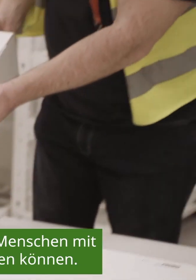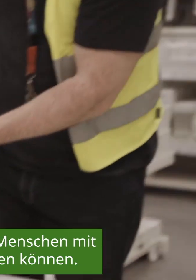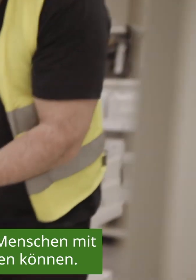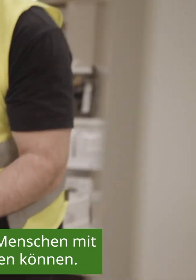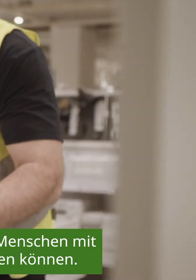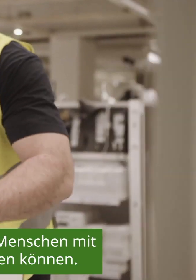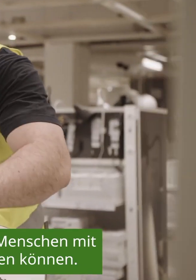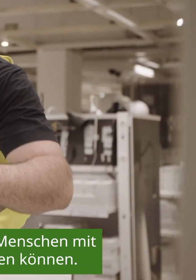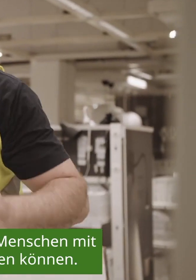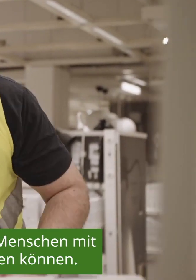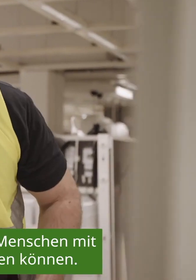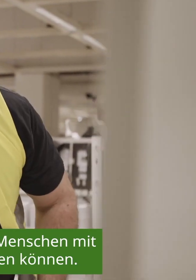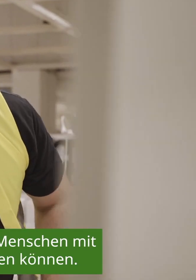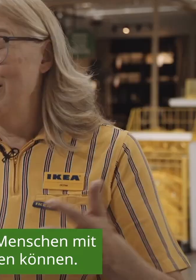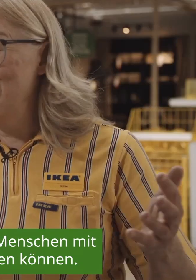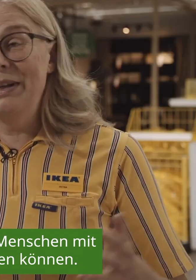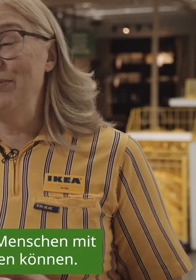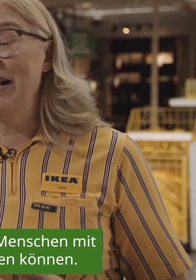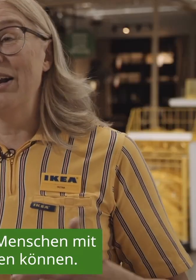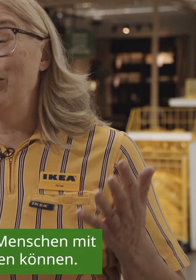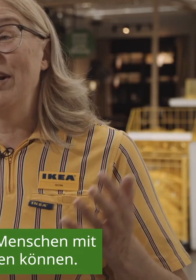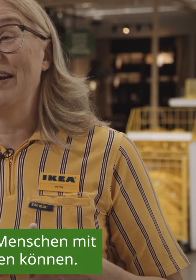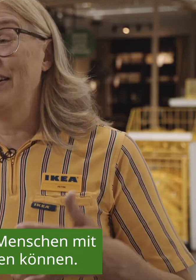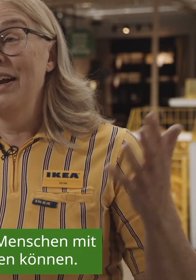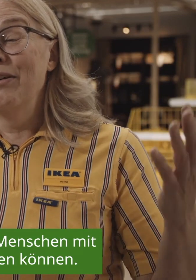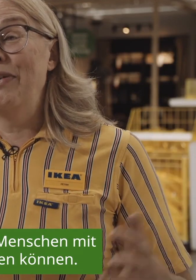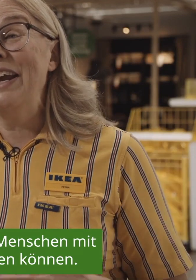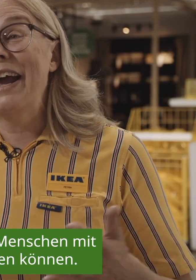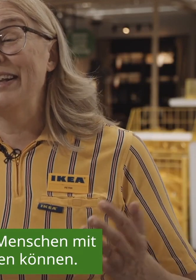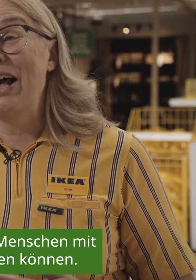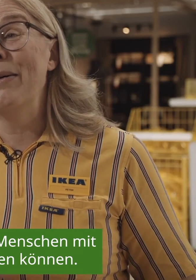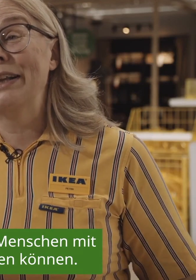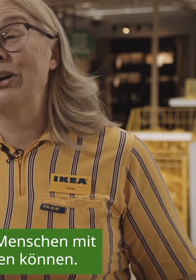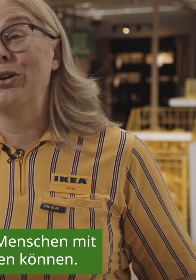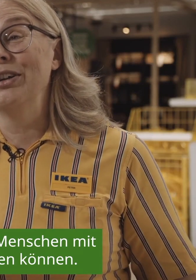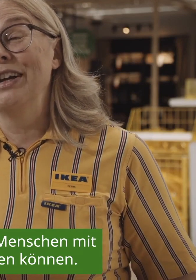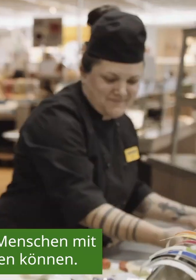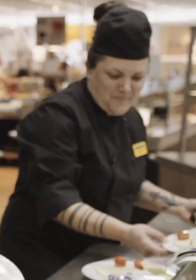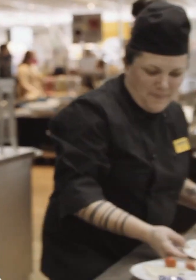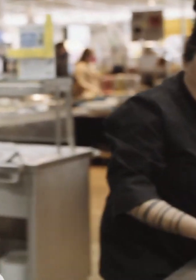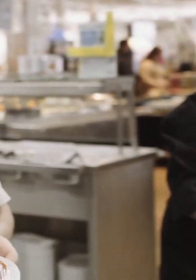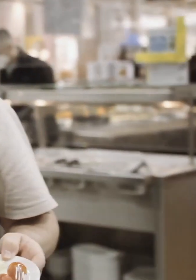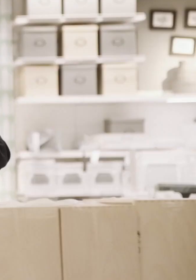wollen einfach ein Platz sein, wo Menschen mit allen möglichen Fähigkeiten arbeiten können.